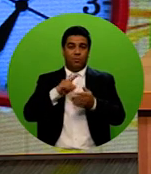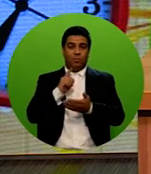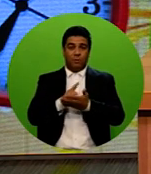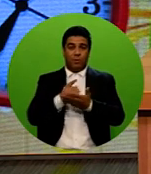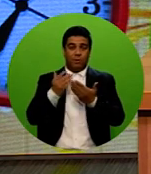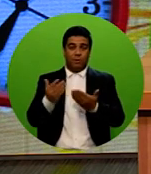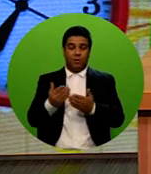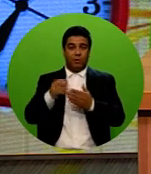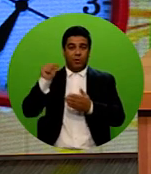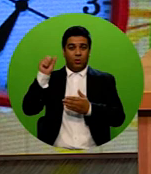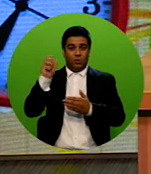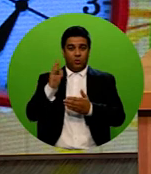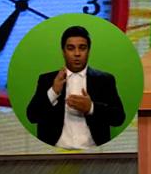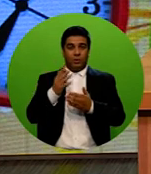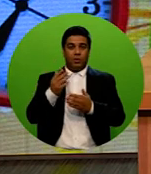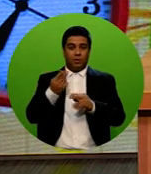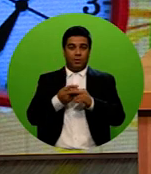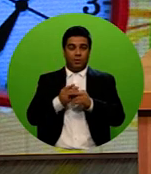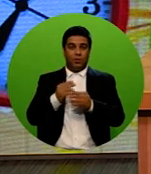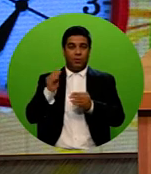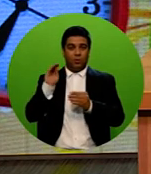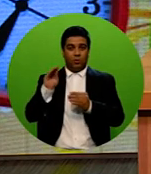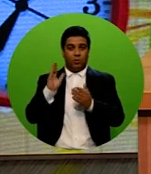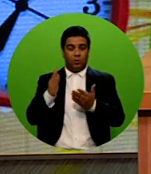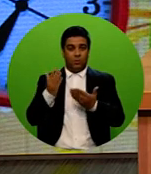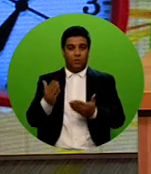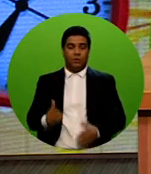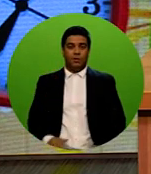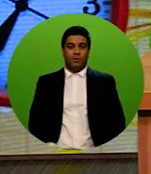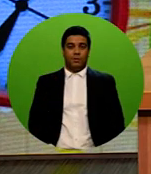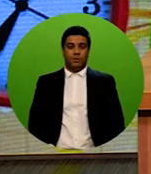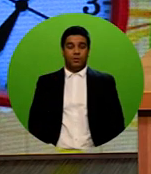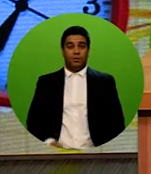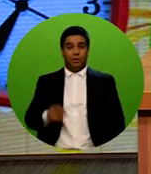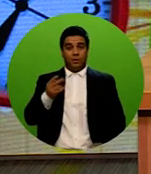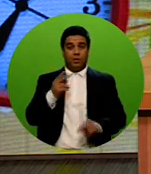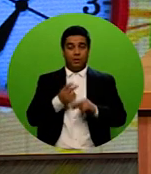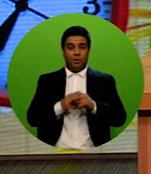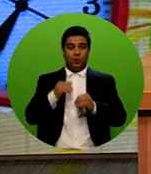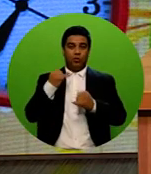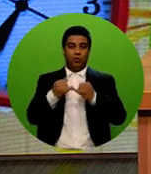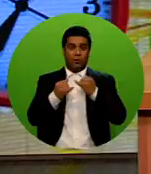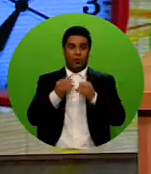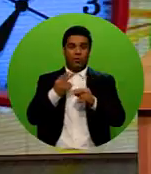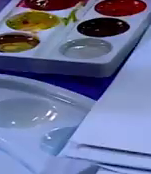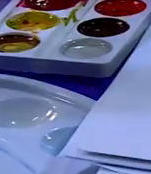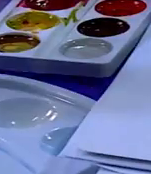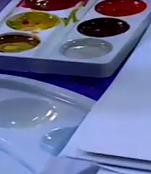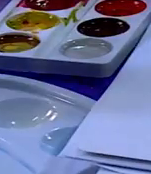albatta quyosh tasviri tushirilishini xohladim, shuning uchun sariq fondan